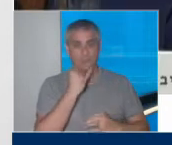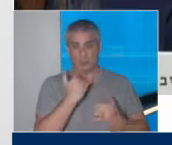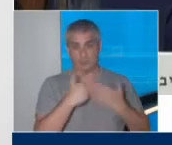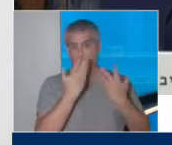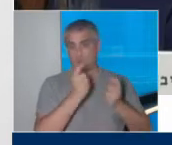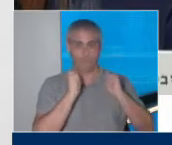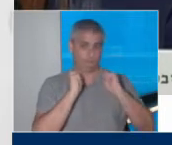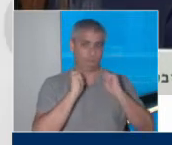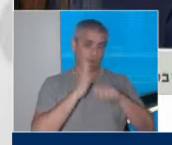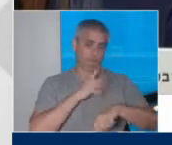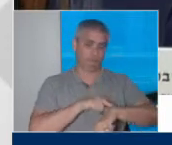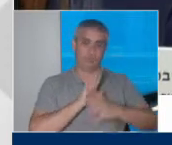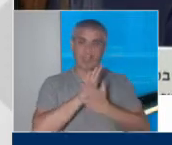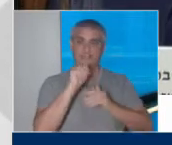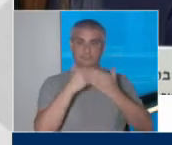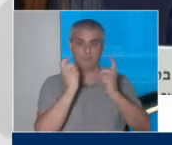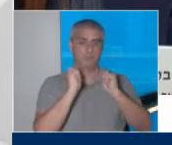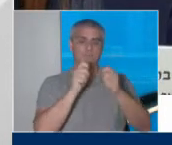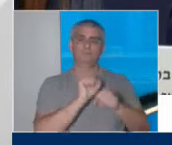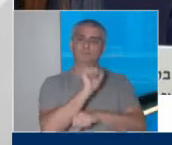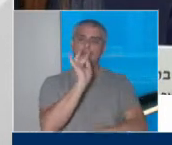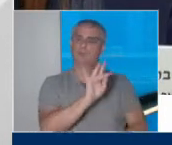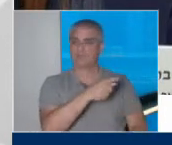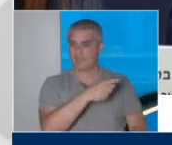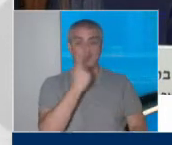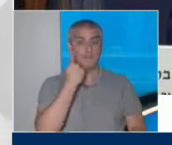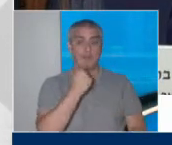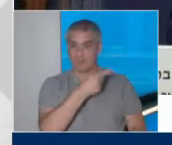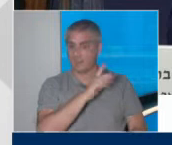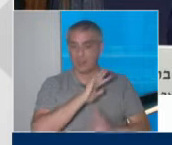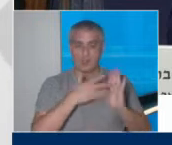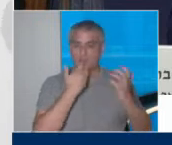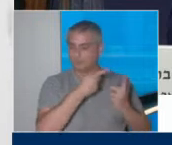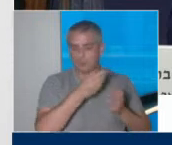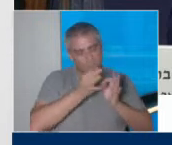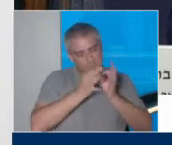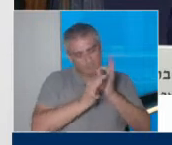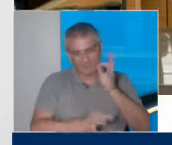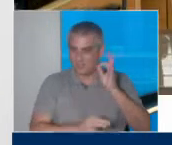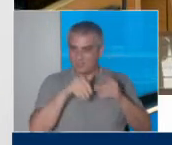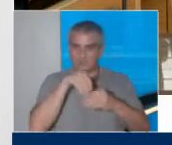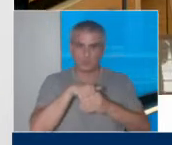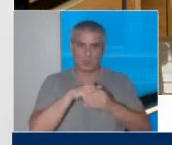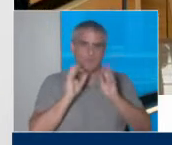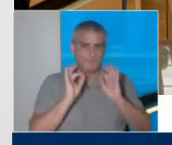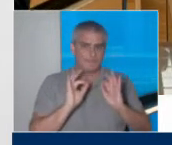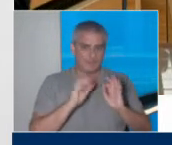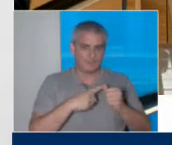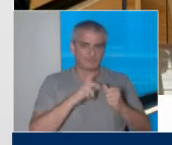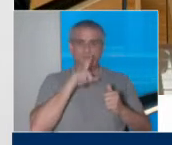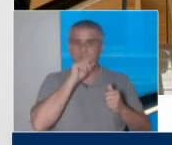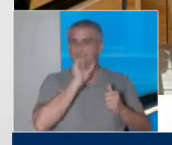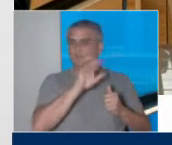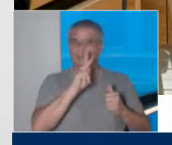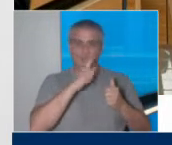בבוקר למעשה, בסביבות 11 בבוקר, קובלנה פלילית נגד קמיסה, על כל הסיפור, הוא מפרט שם בתוך הקובלנה, באמת גם את הציוצים